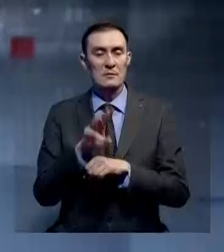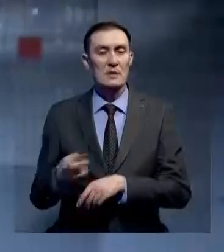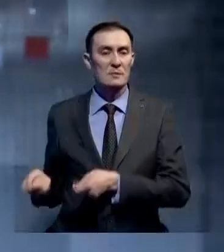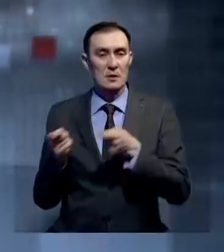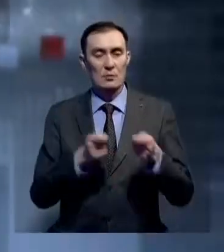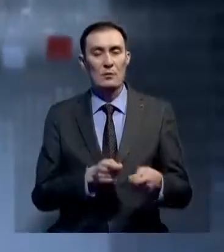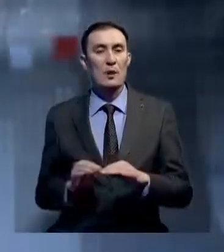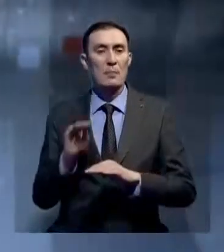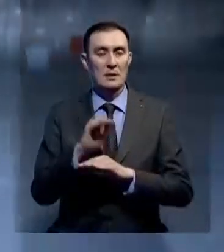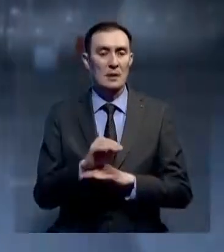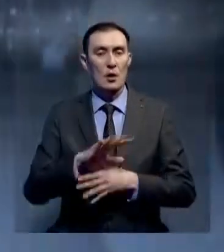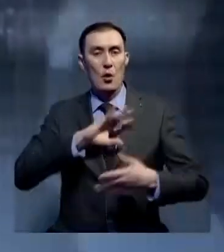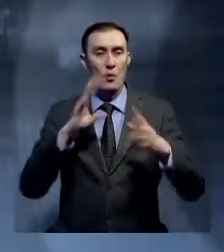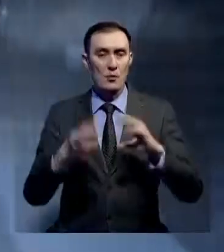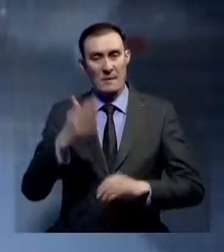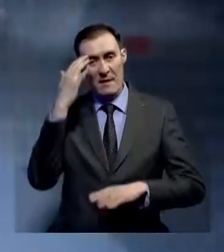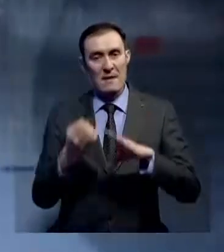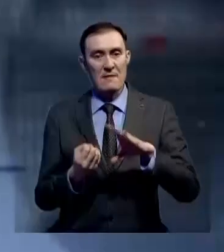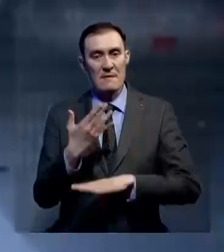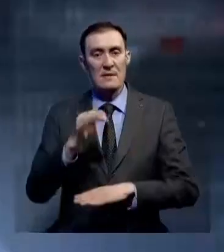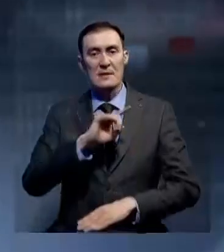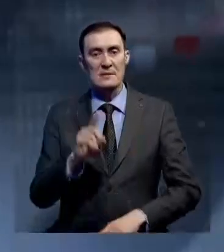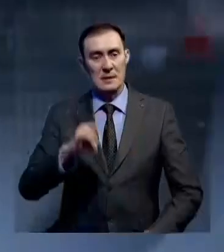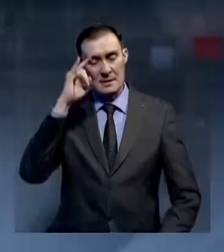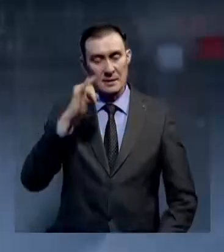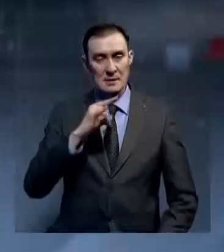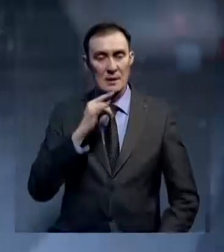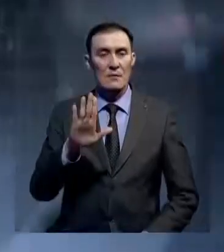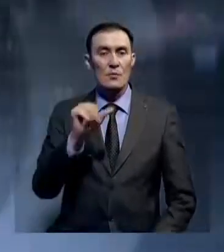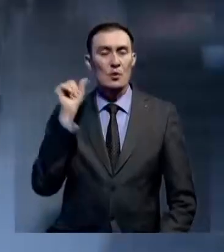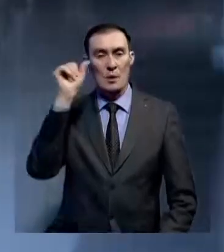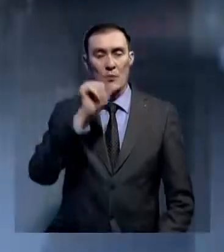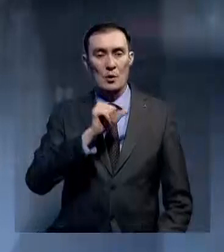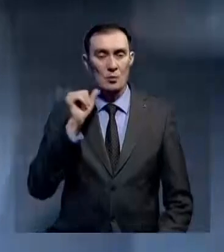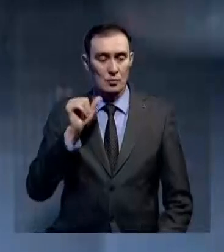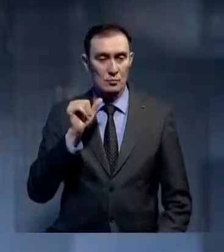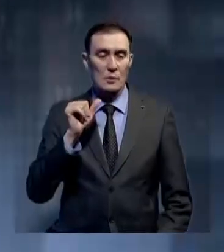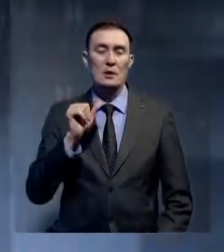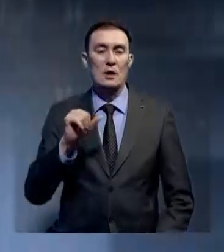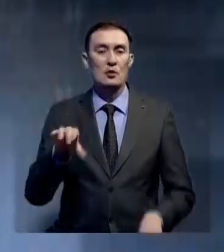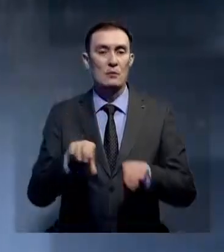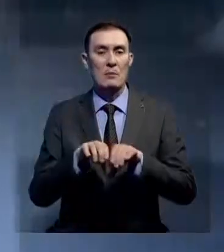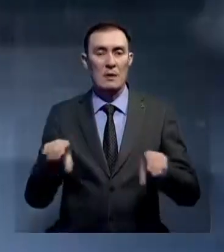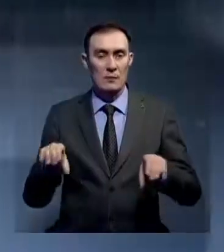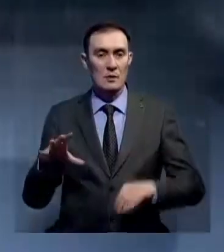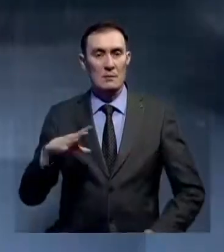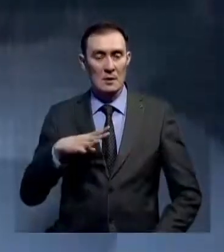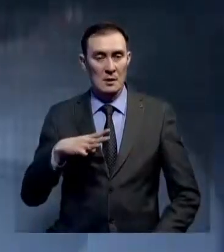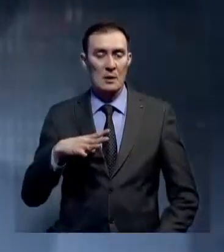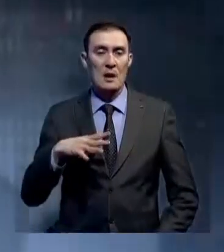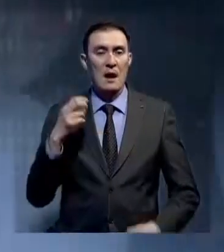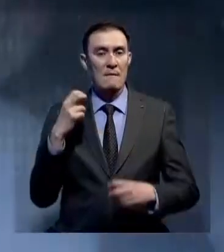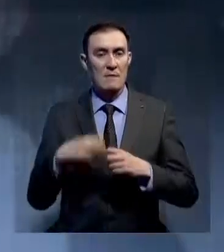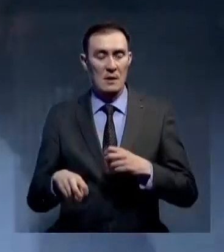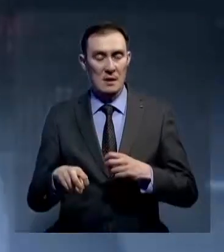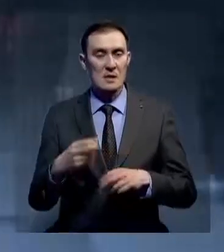транспортировку дополнительных объемов нефти из Казахстана. Напомню, в прошлом году на трубопроводе была